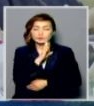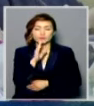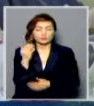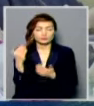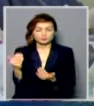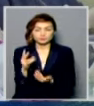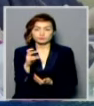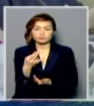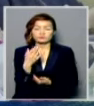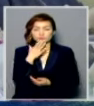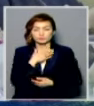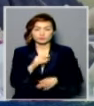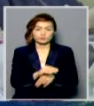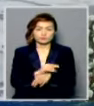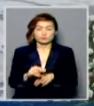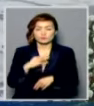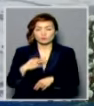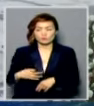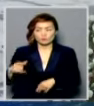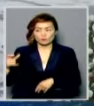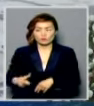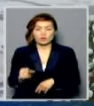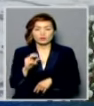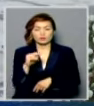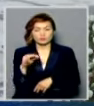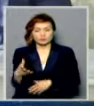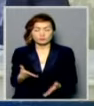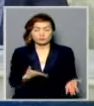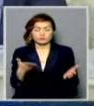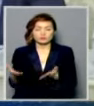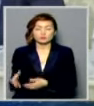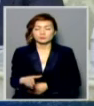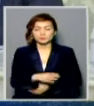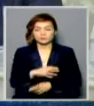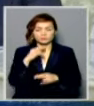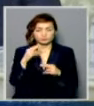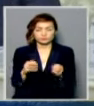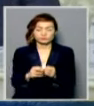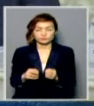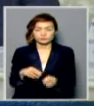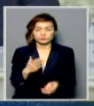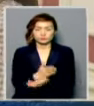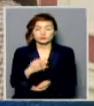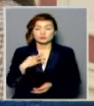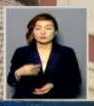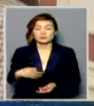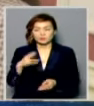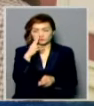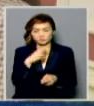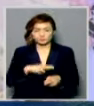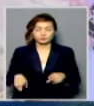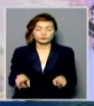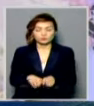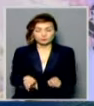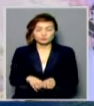анасы. Ұлттың патриот ұлын тәрбиелеген тұлғаны жергілікті әкімдік атаулы күндерді елеусіз қалдырмайды. Бауыр еті баласының орнын баспаса